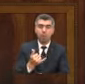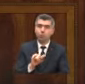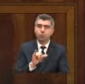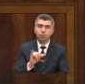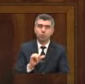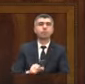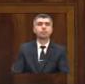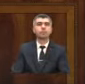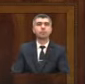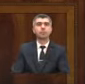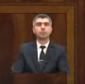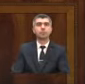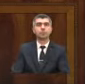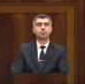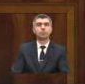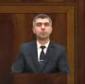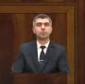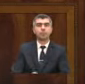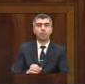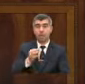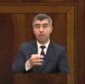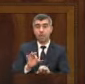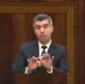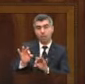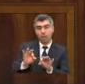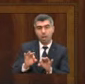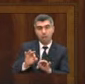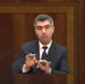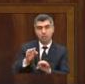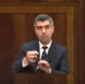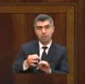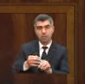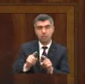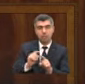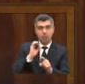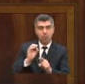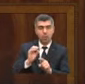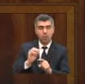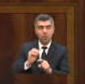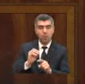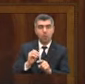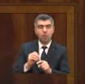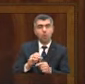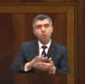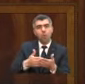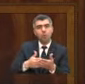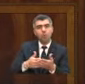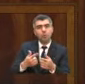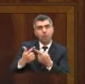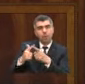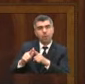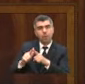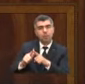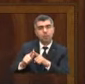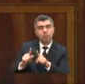الحل الوحيد سيد رئيس الحكومه هو ان الاجراء اللي جاب البروفيسور الوردي الله يذكره بخير، وهو الخدمه الوطنيه، وجاء